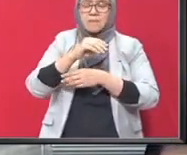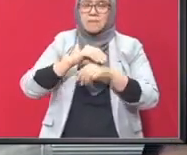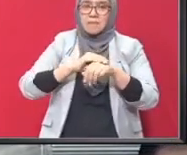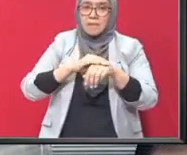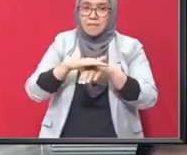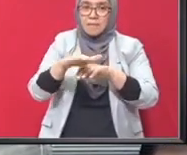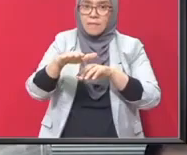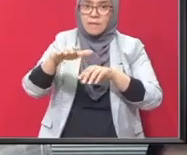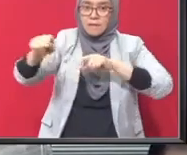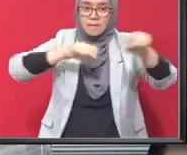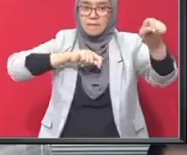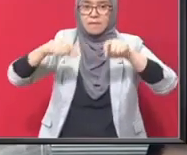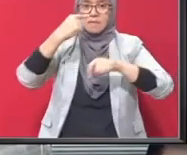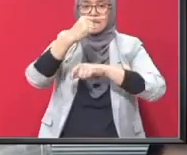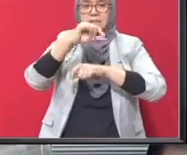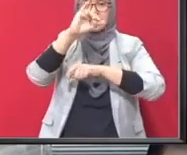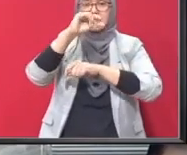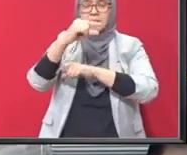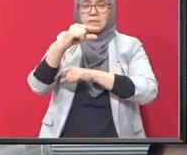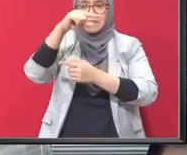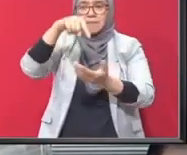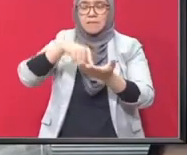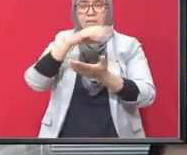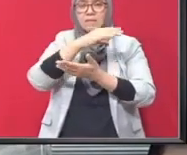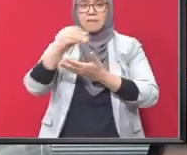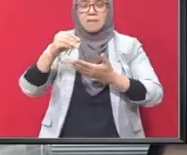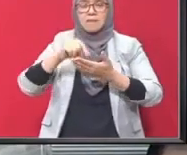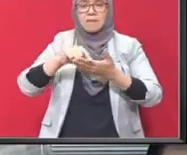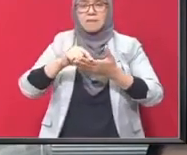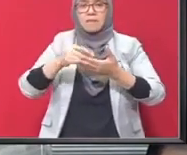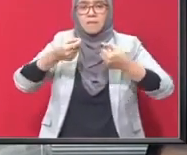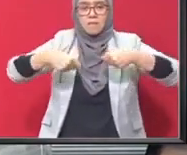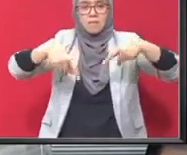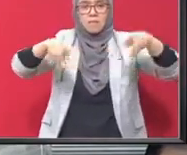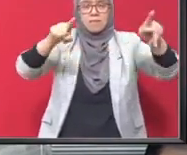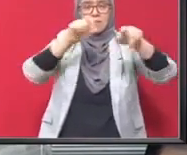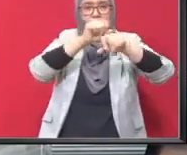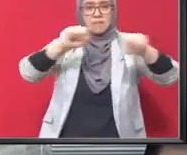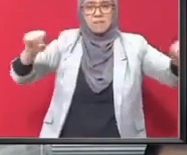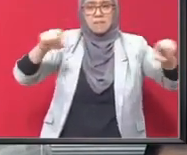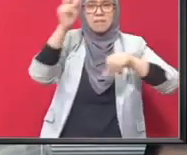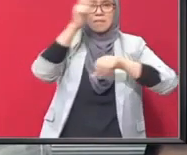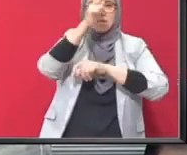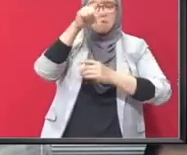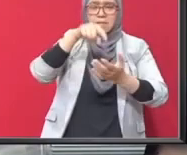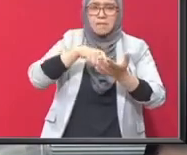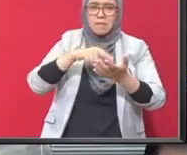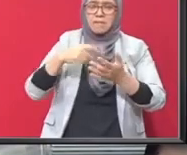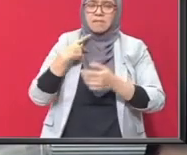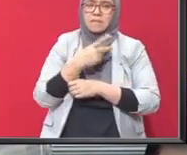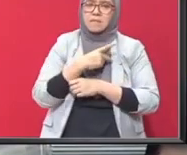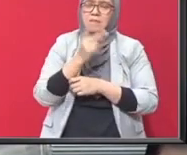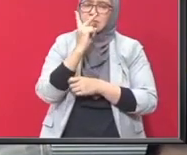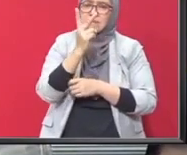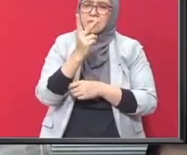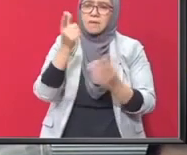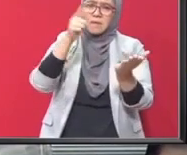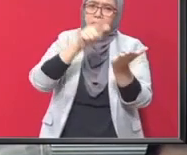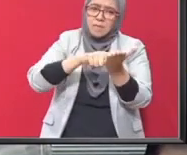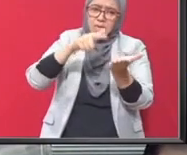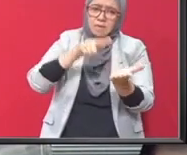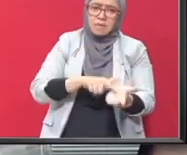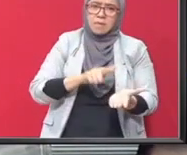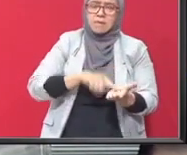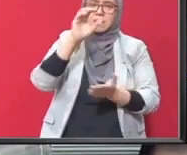ketik ekonomi ini premis yang disediakan oleh kerajaan ini menyebabkan kita tengok laporan-laporan dan